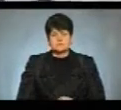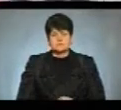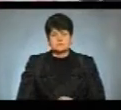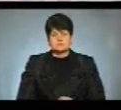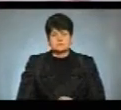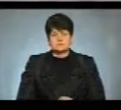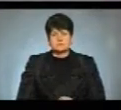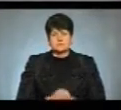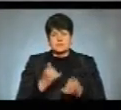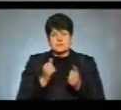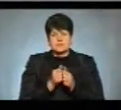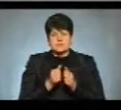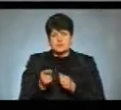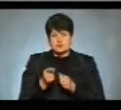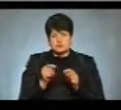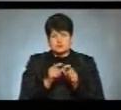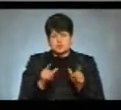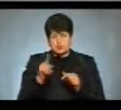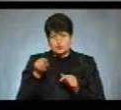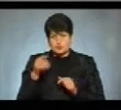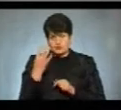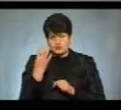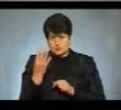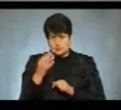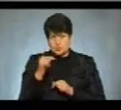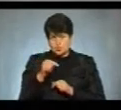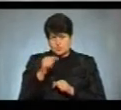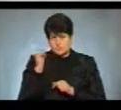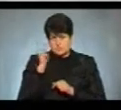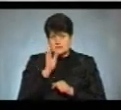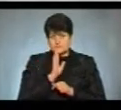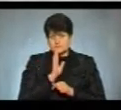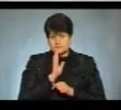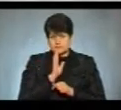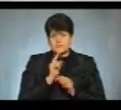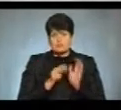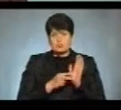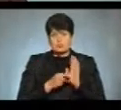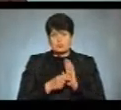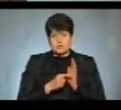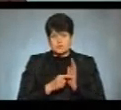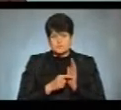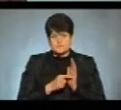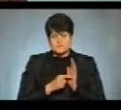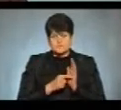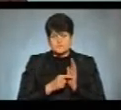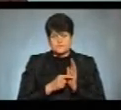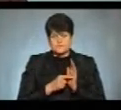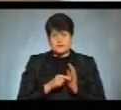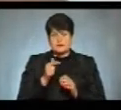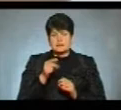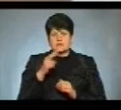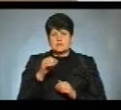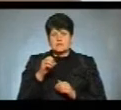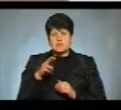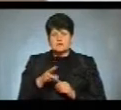Ми зараз біля Тернопільської загальноосвітньої школи номер 4. Тут навчається Катерина у 7 класі. Галина Домбровська – класний